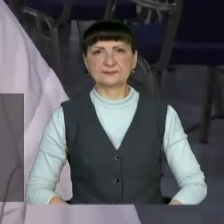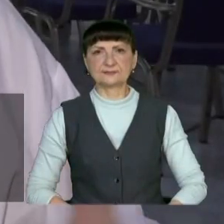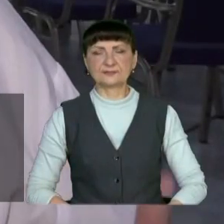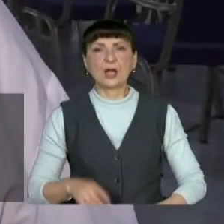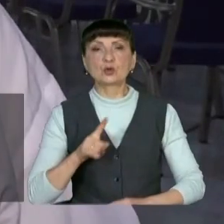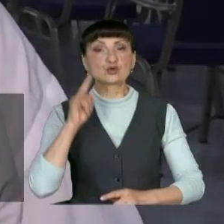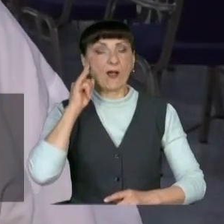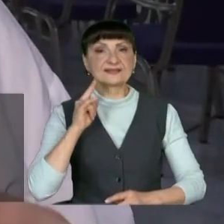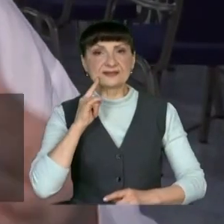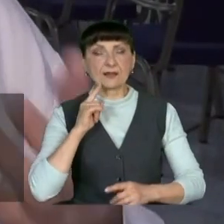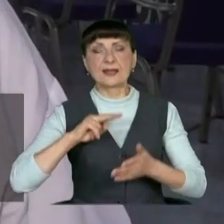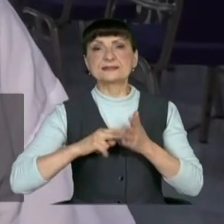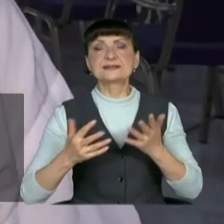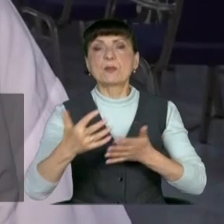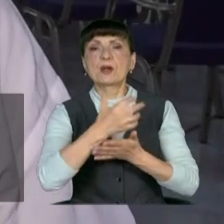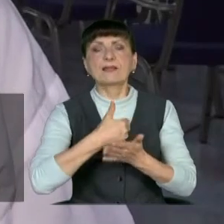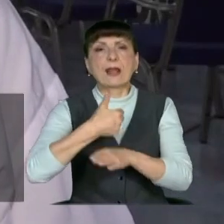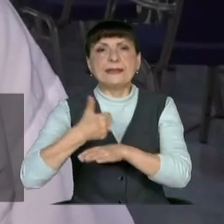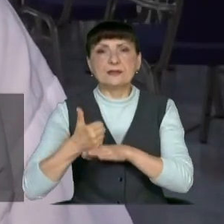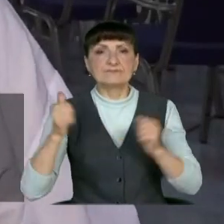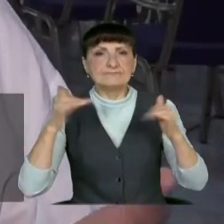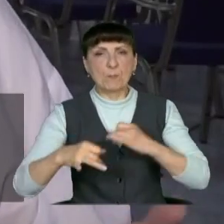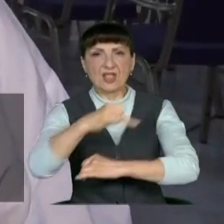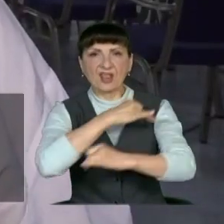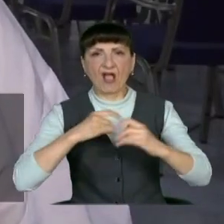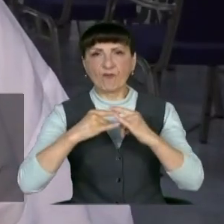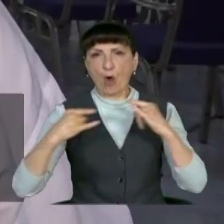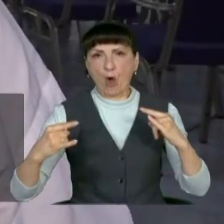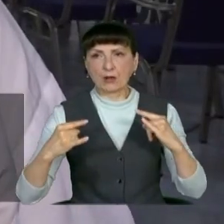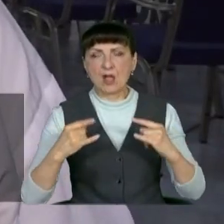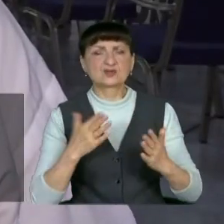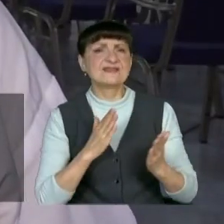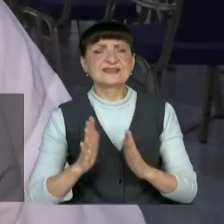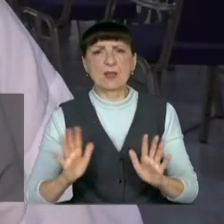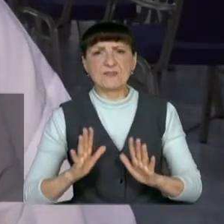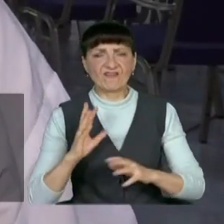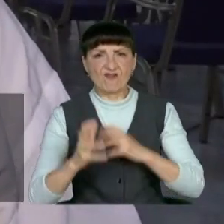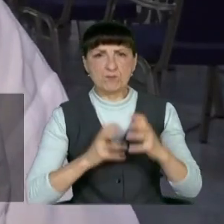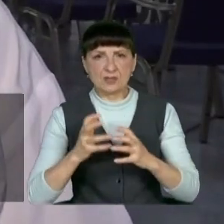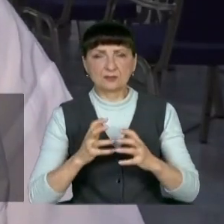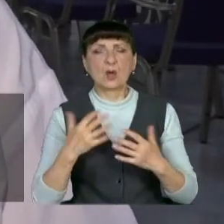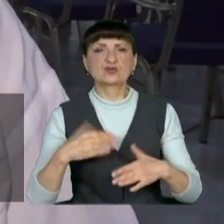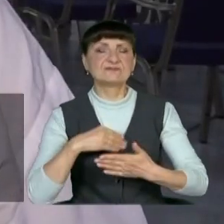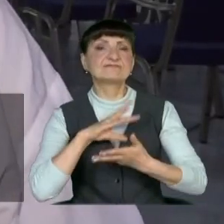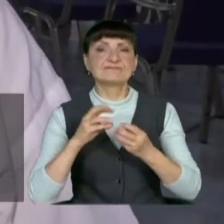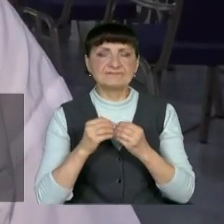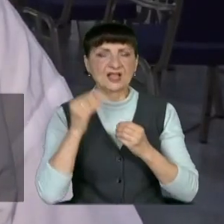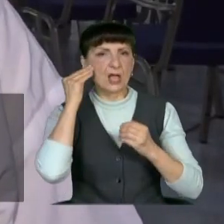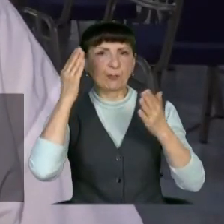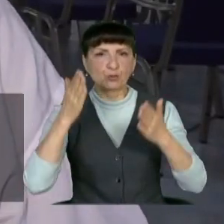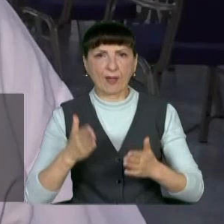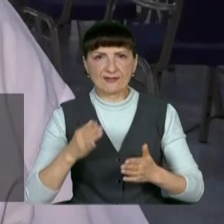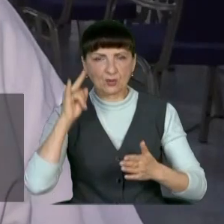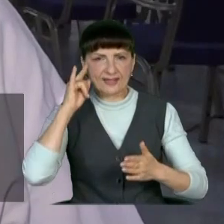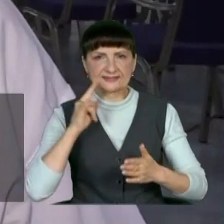То, что Казахстан собирает лидеров и сажает их за стол переговоров во время такой нестабильности в мире, определяет репутацию нашей страны. И